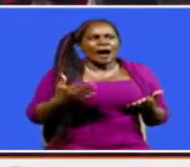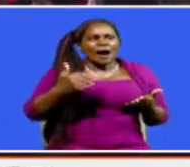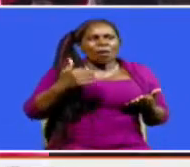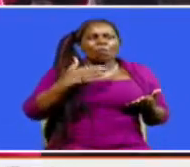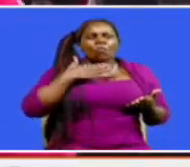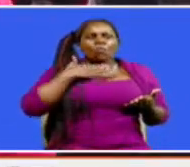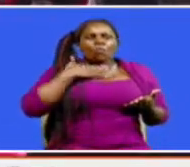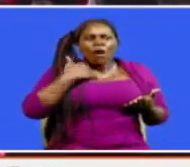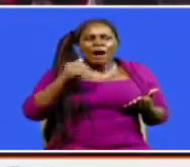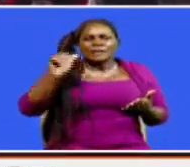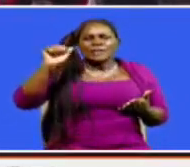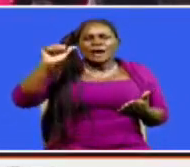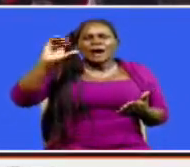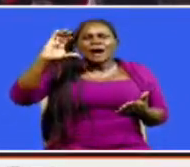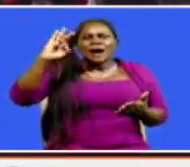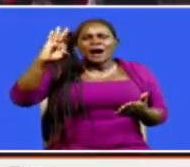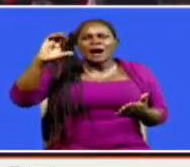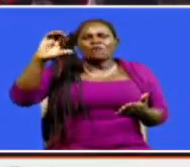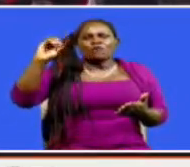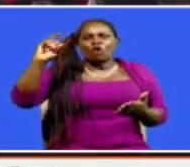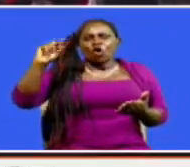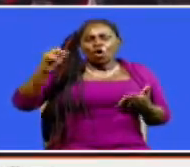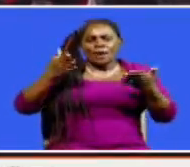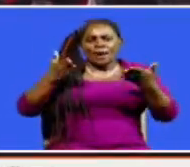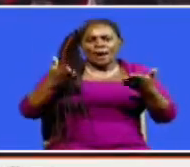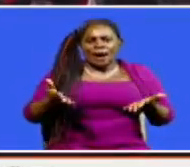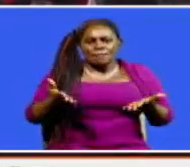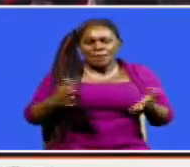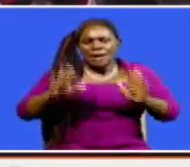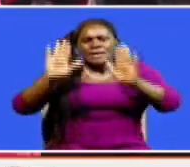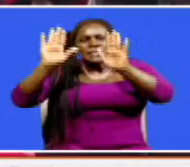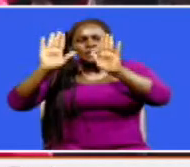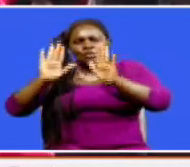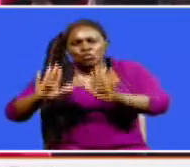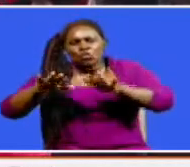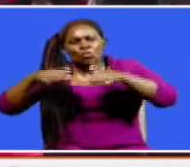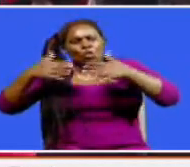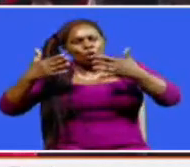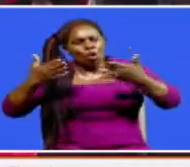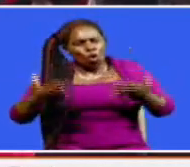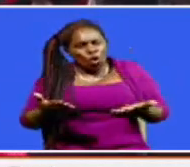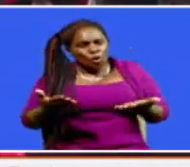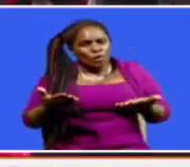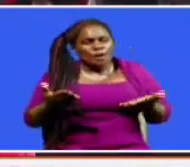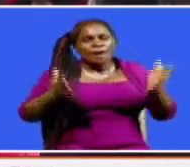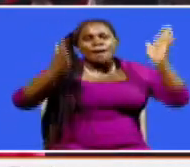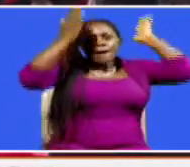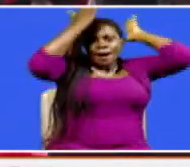tunataka mpira wa AFCON uchezwe aidha Kisumu ama uchezwe